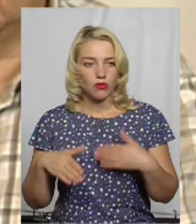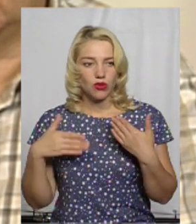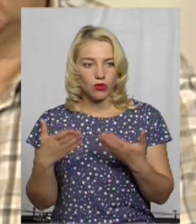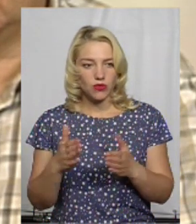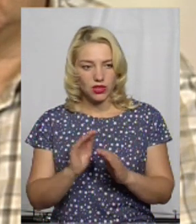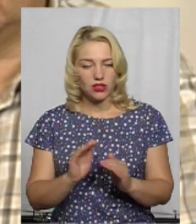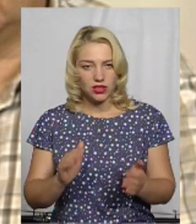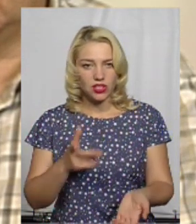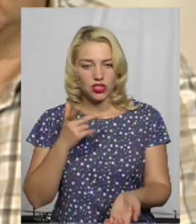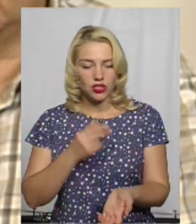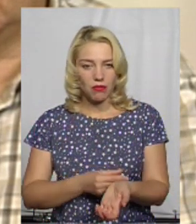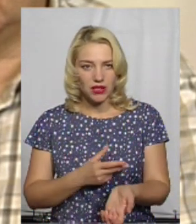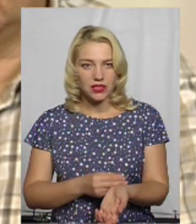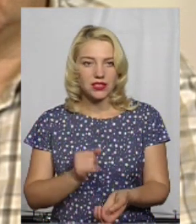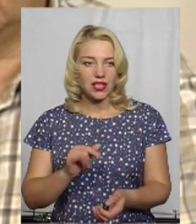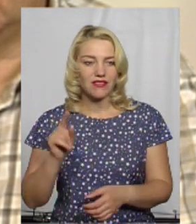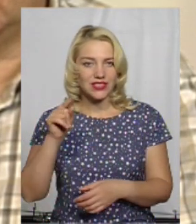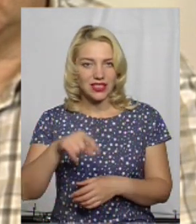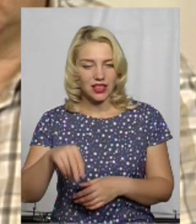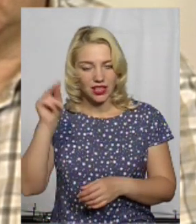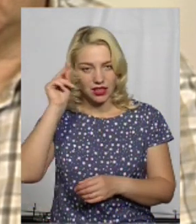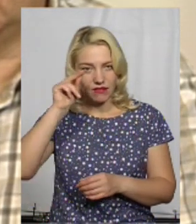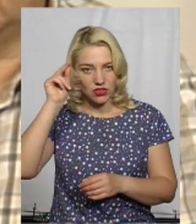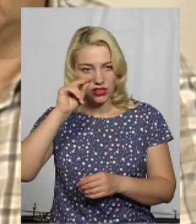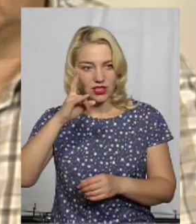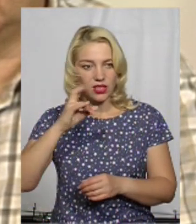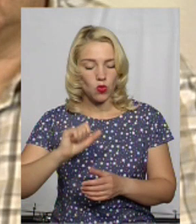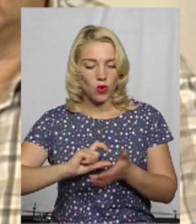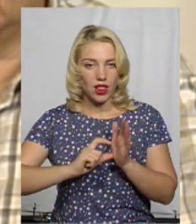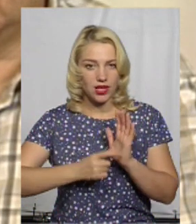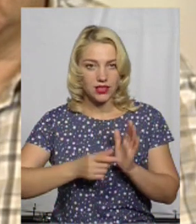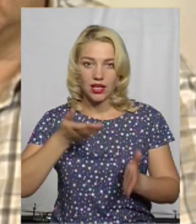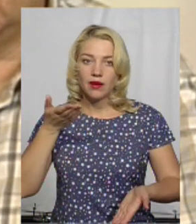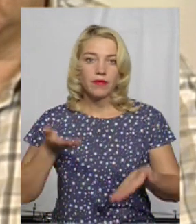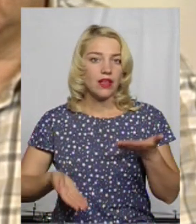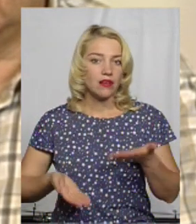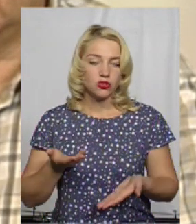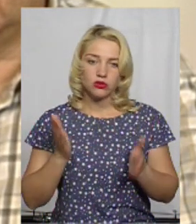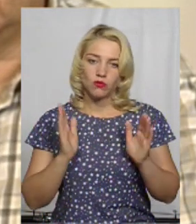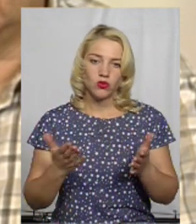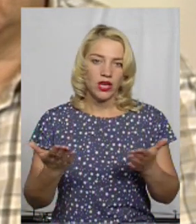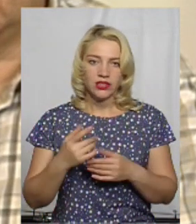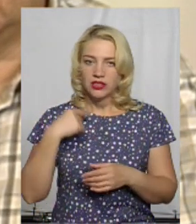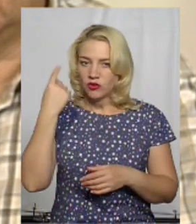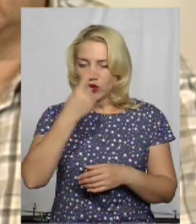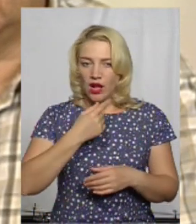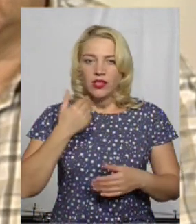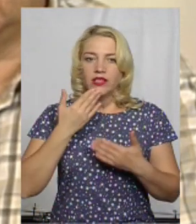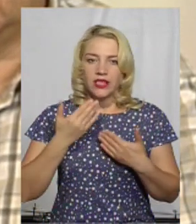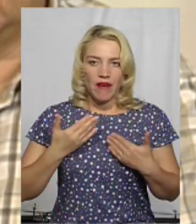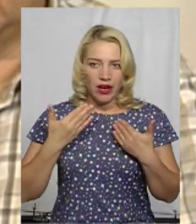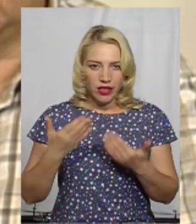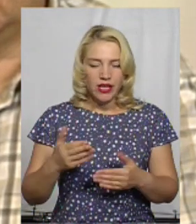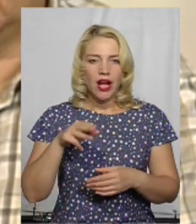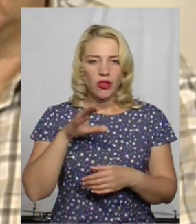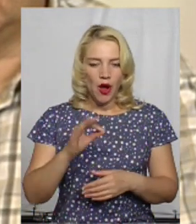дітям щепитися і все ж таки навчатися у клас. Якщо будуть якісь індивідуальні звернення, то